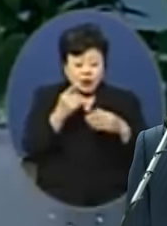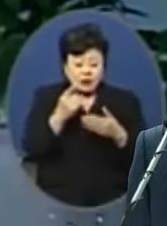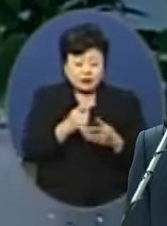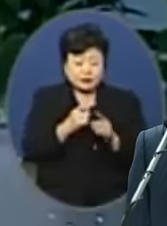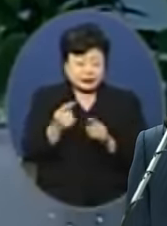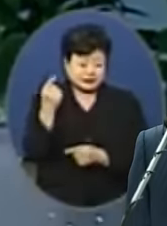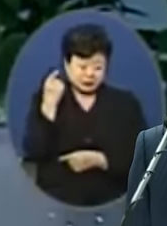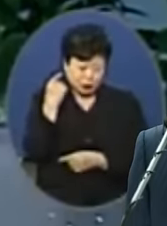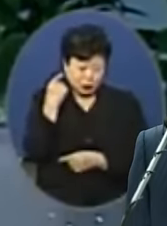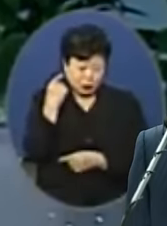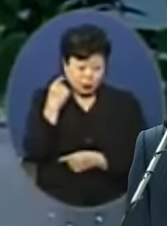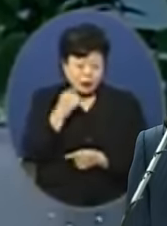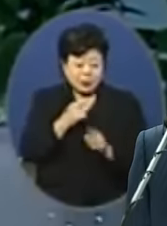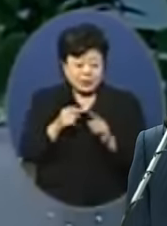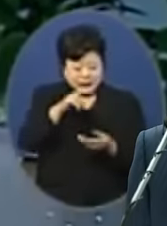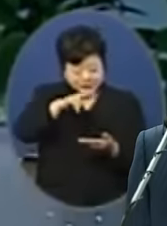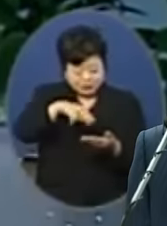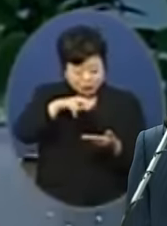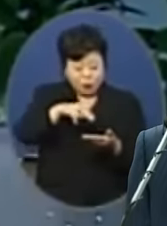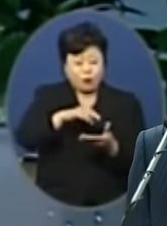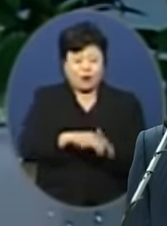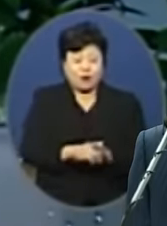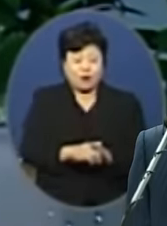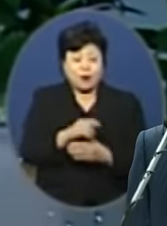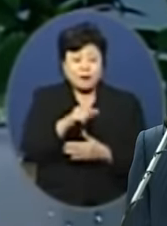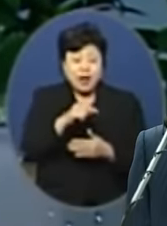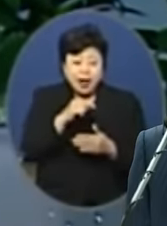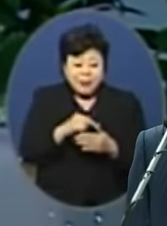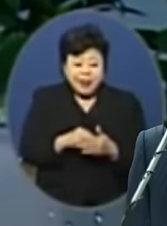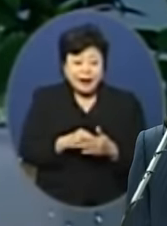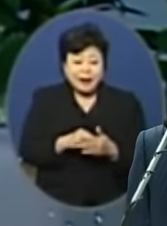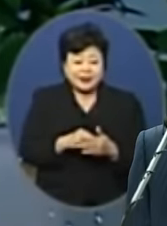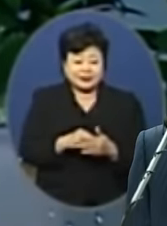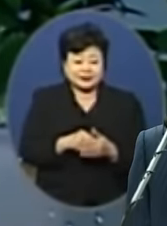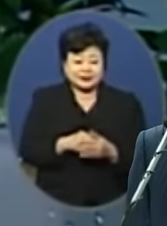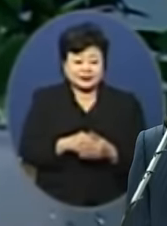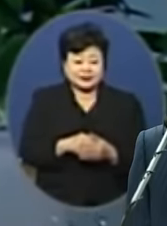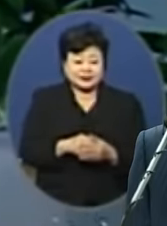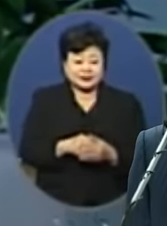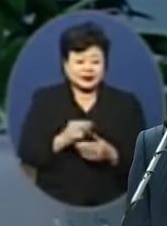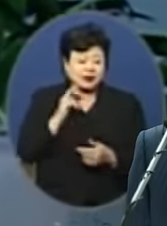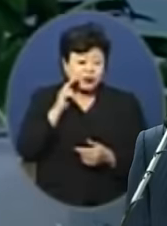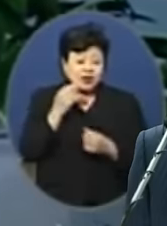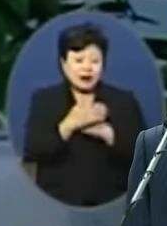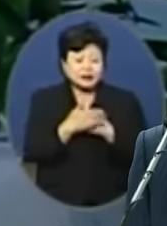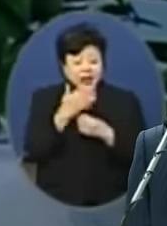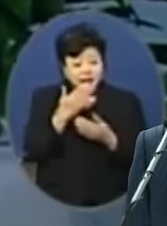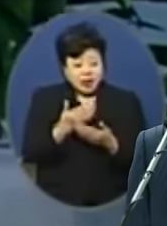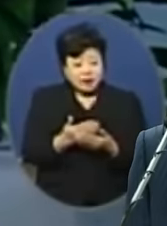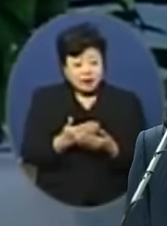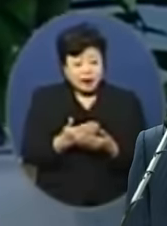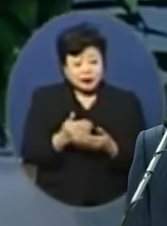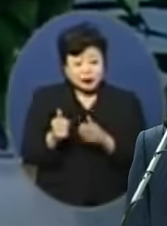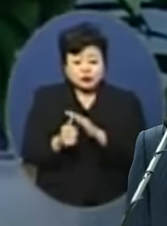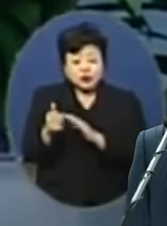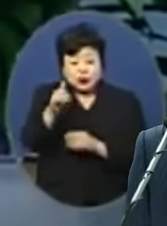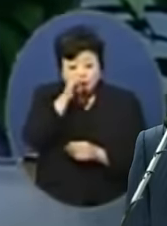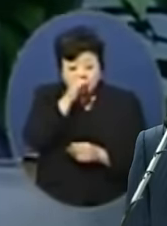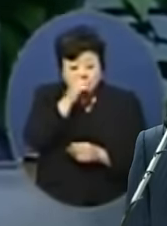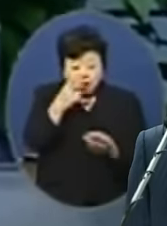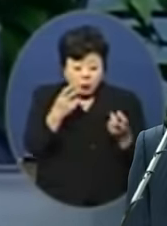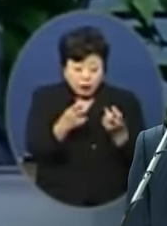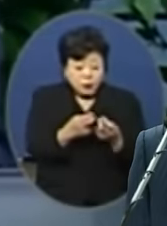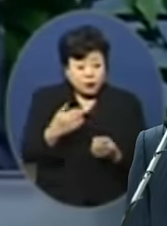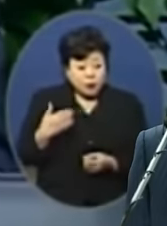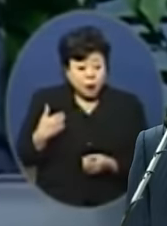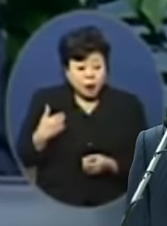말씀을 듣기도 하고 성경을 읽기도 해서 마음속에 굉장한 은혜를 받을 소원을 가지고 있으나 방법을